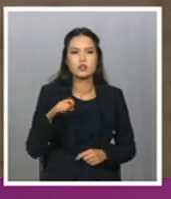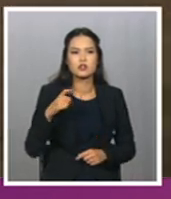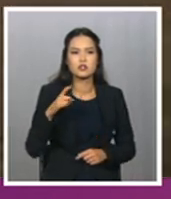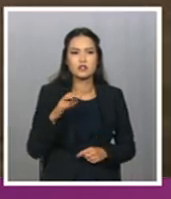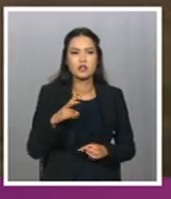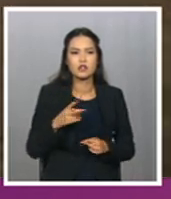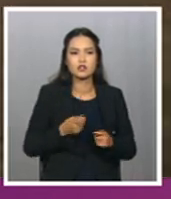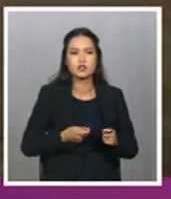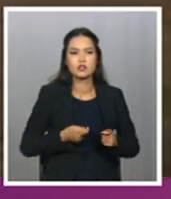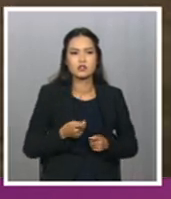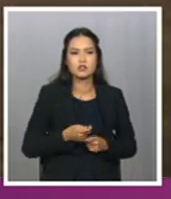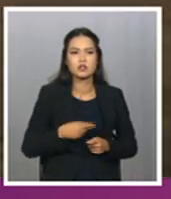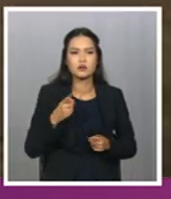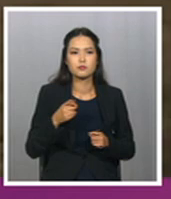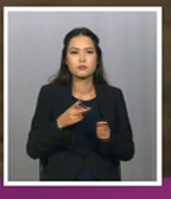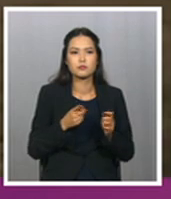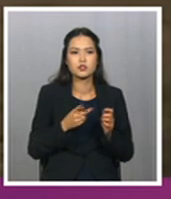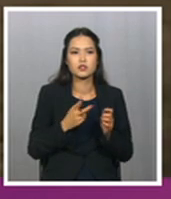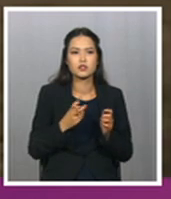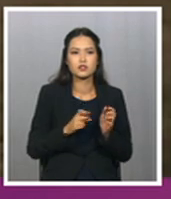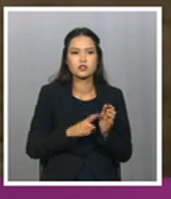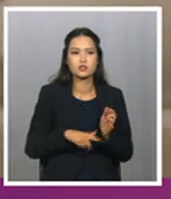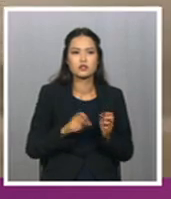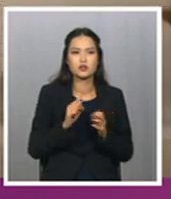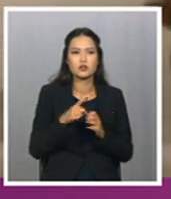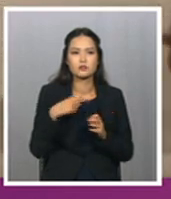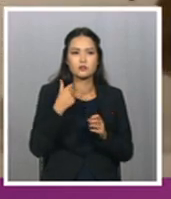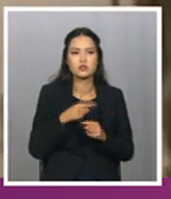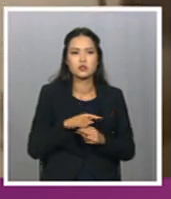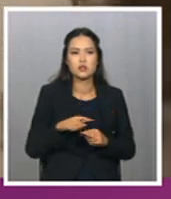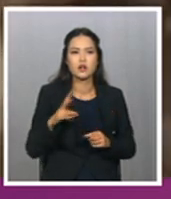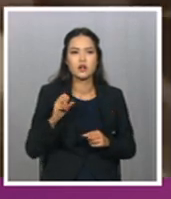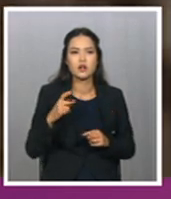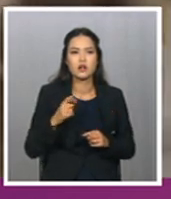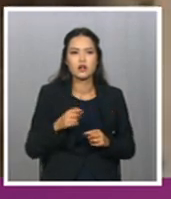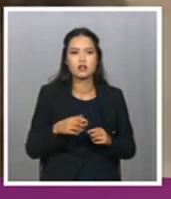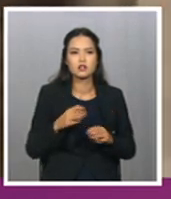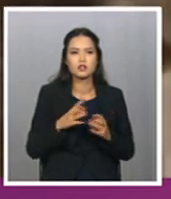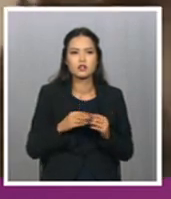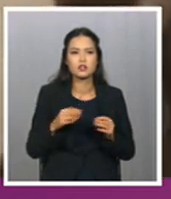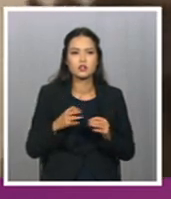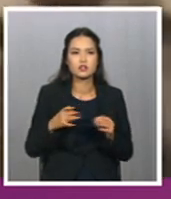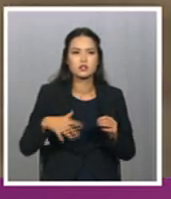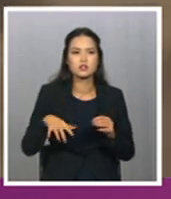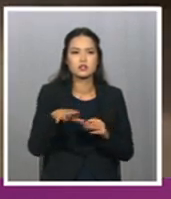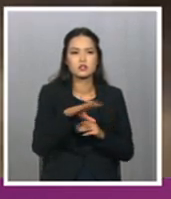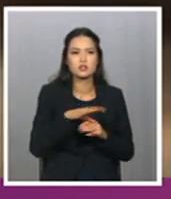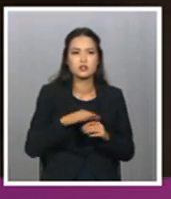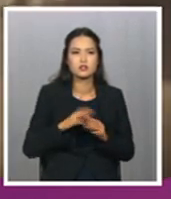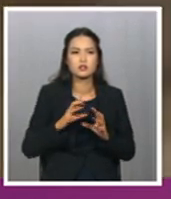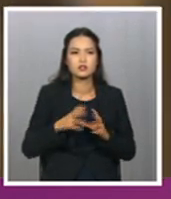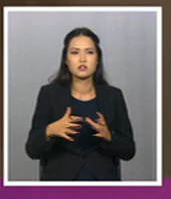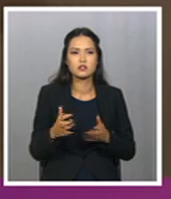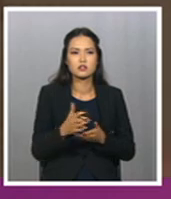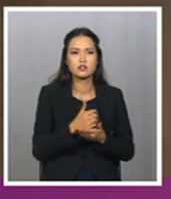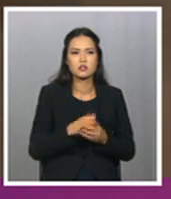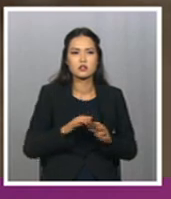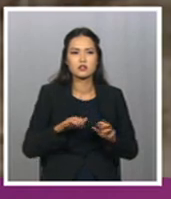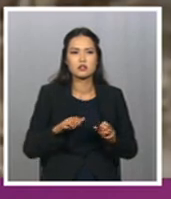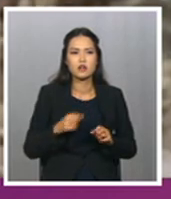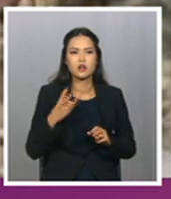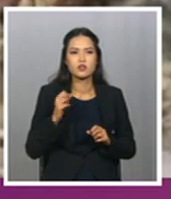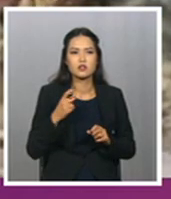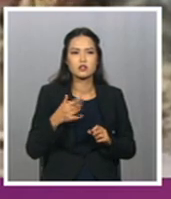өтті. 1207-11 жылдары қағанның жебе, сүбедей, желме секілді бахадүрлері Сібір мен Шығыс Түркістанды